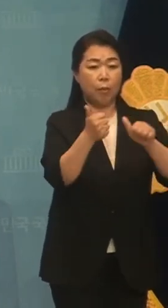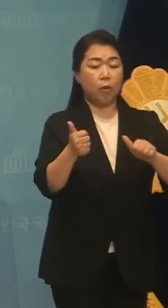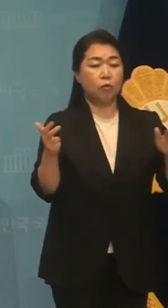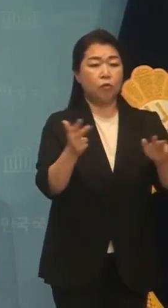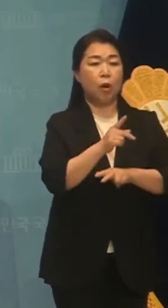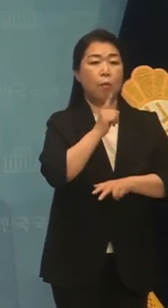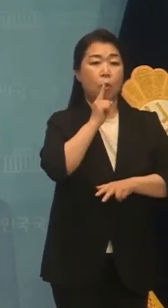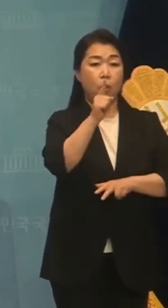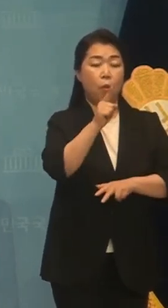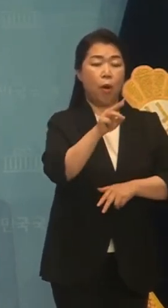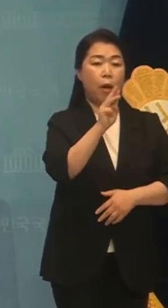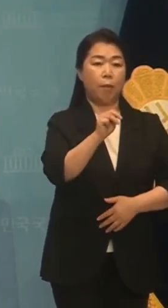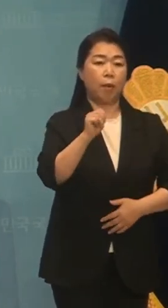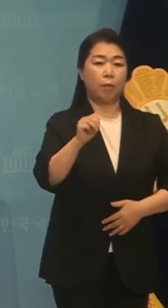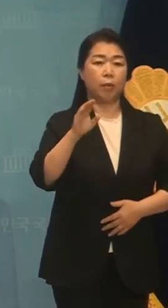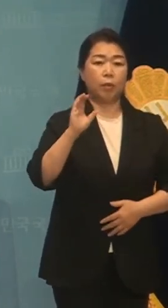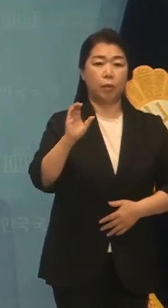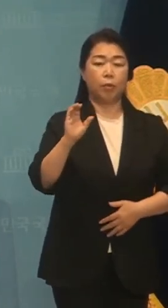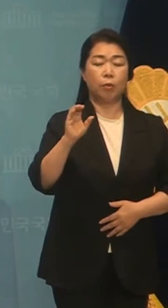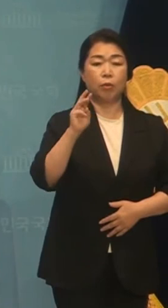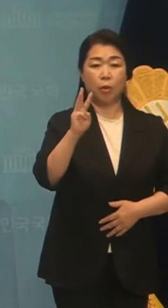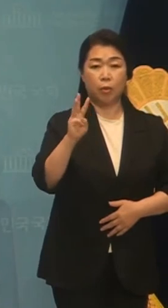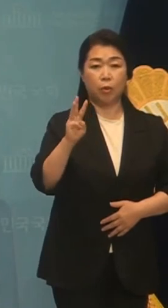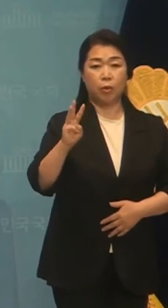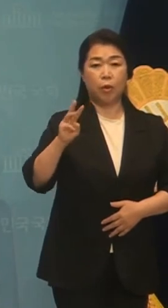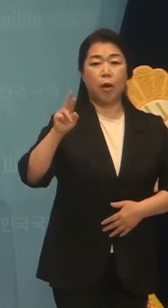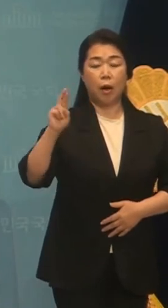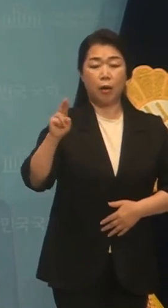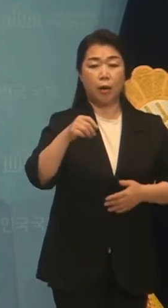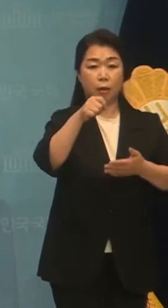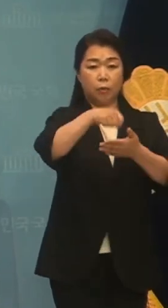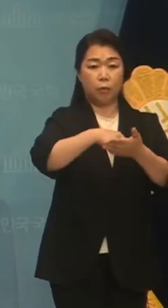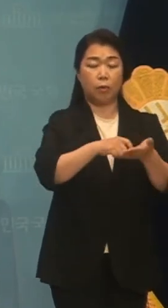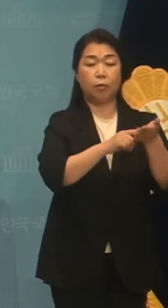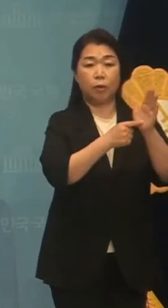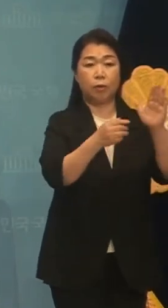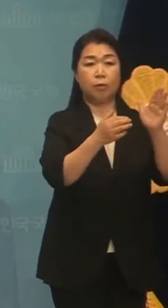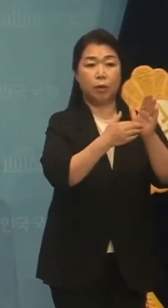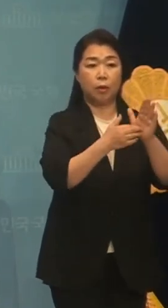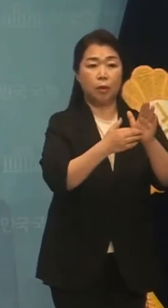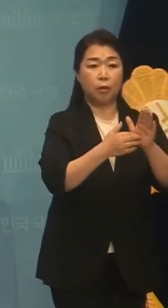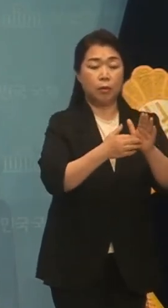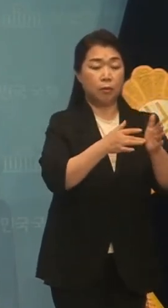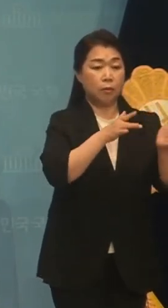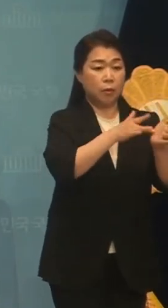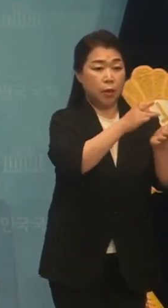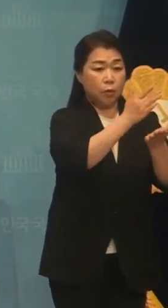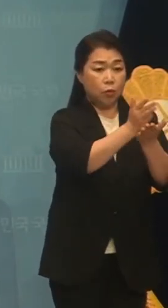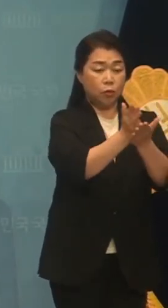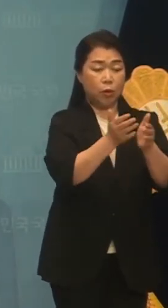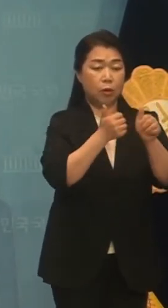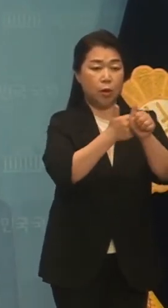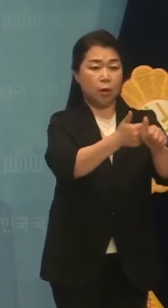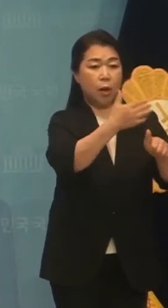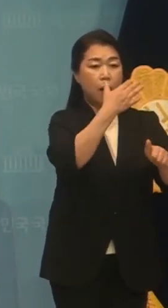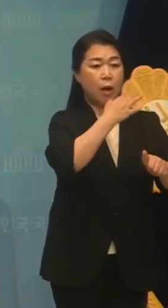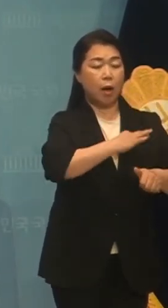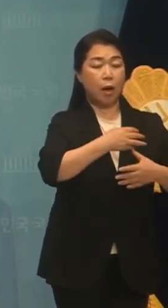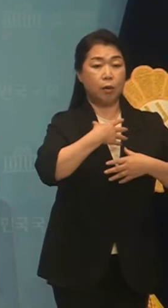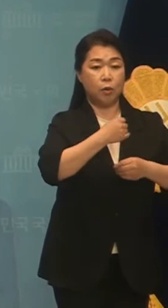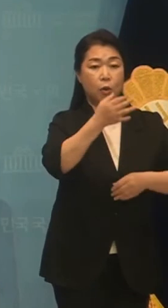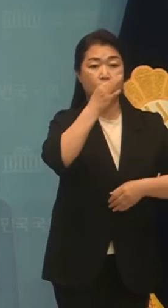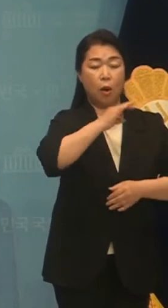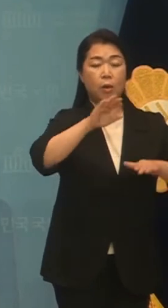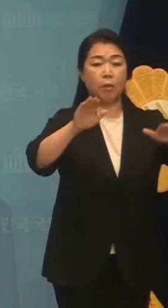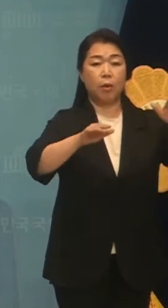보고서인 MMWR에 수록하였습니다. 백신 종류에 따라 안전성과 효과성에 차별이 있다는